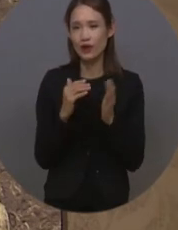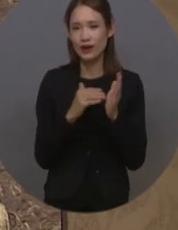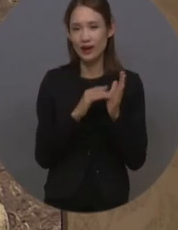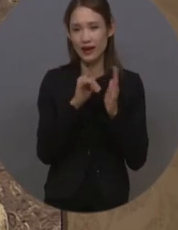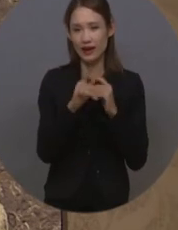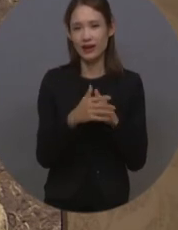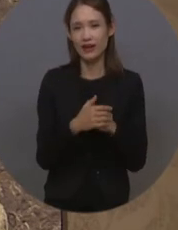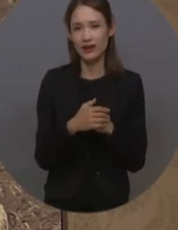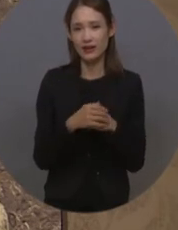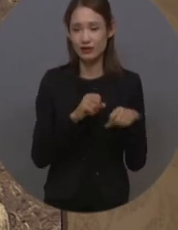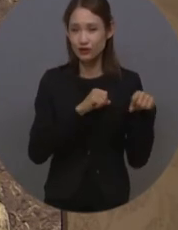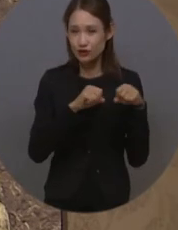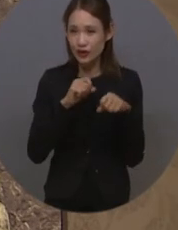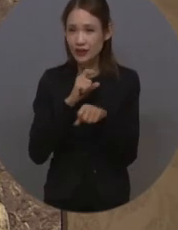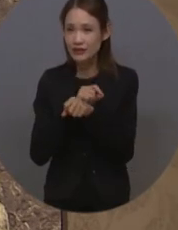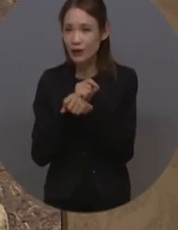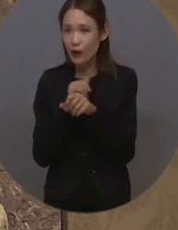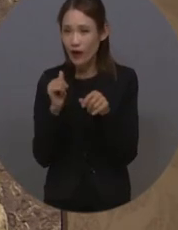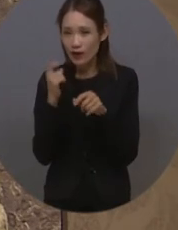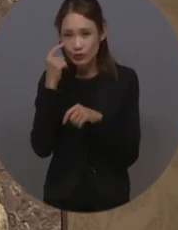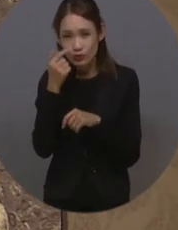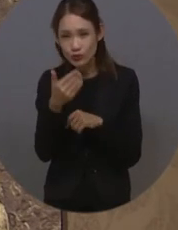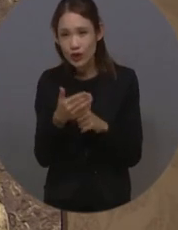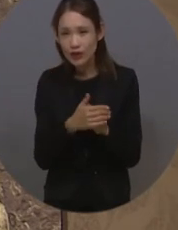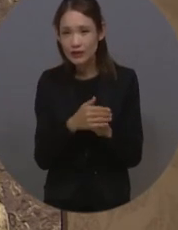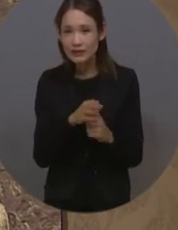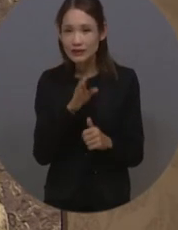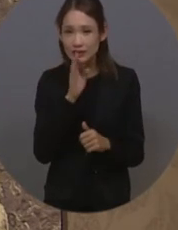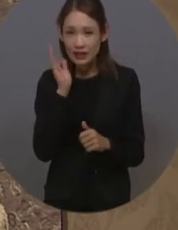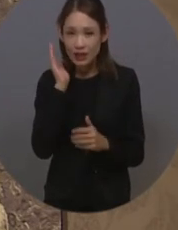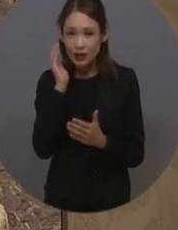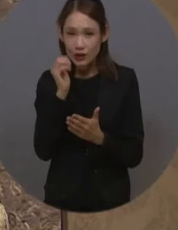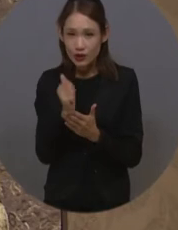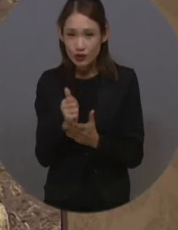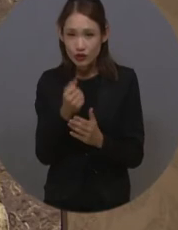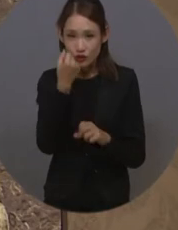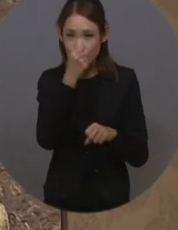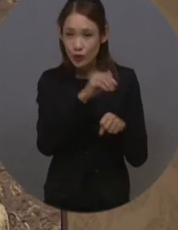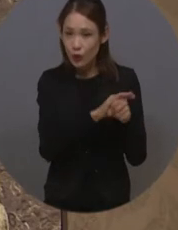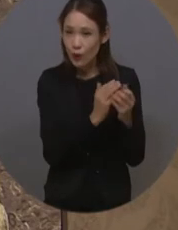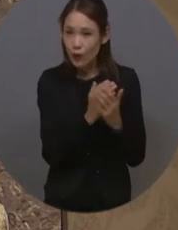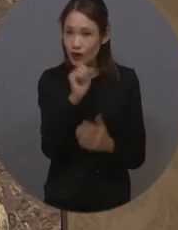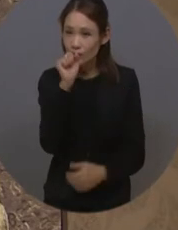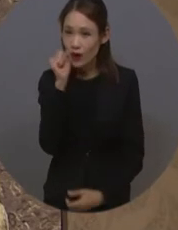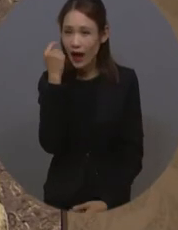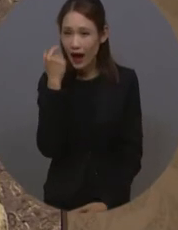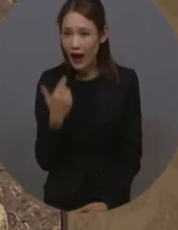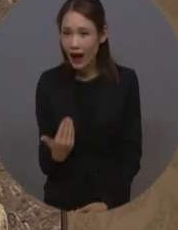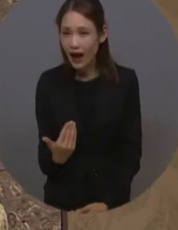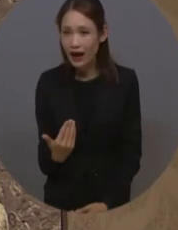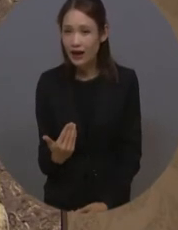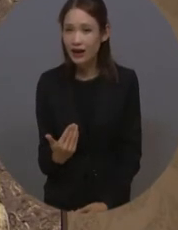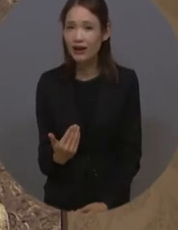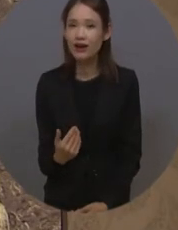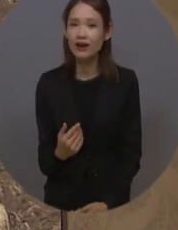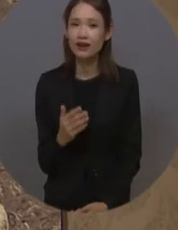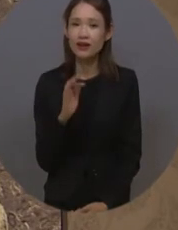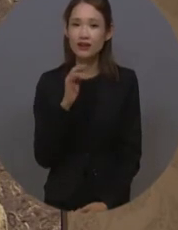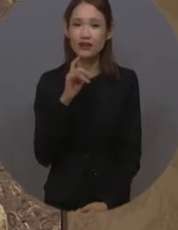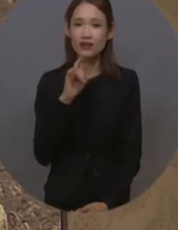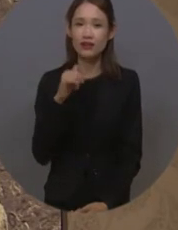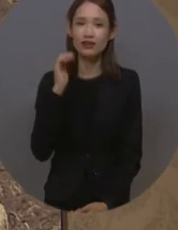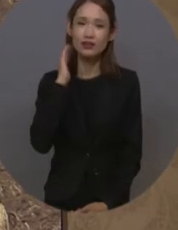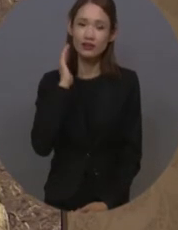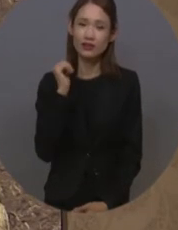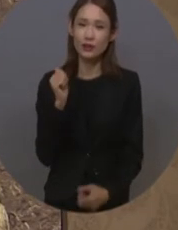그 수행하시는 행정관님께 물어봤어요. 진짜 대통령님이 우리 구두 좋아하시나요? 그랬더니 예. 문재인